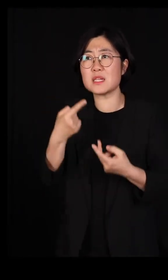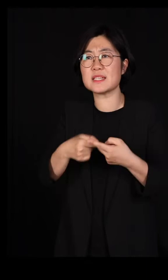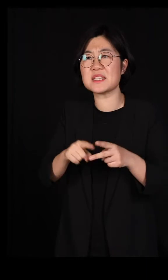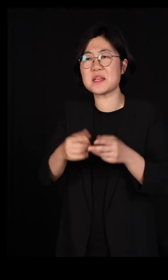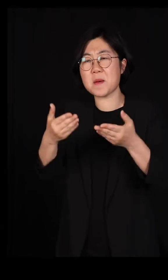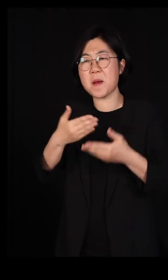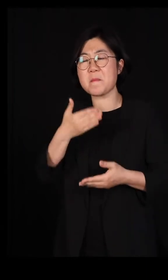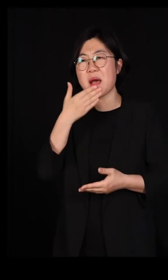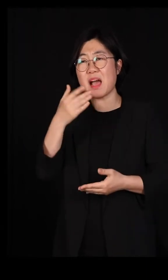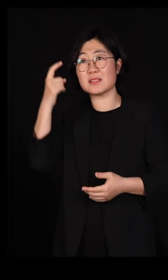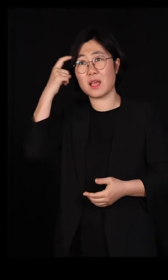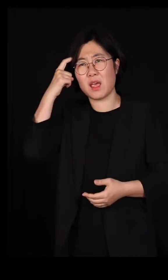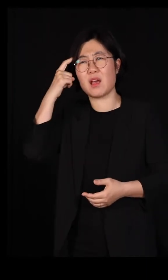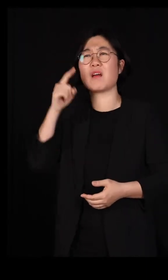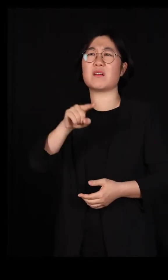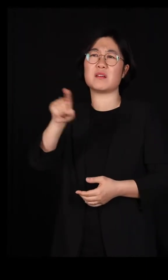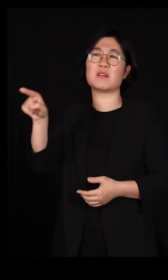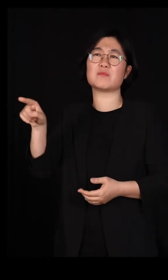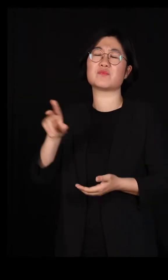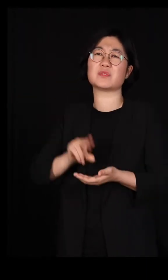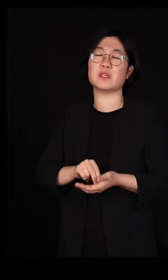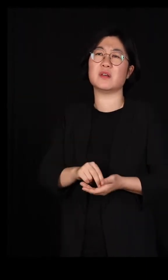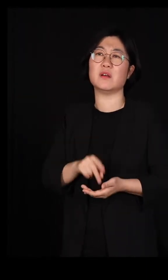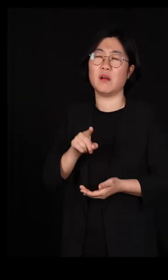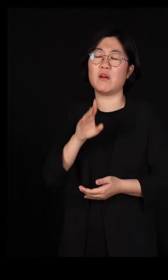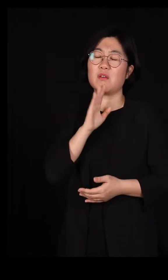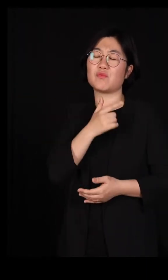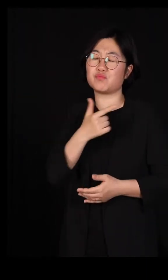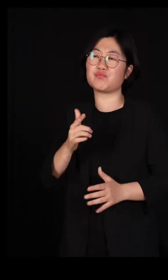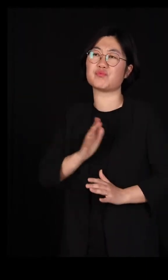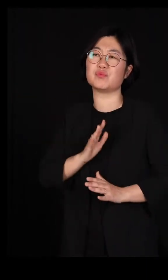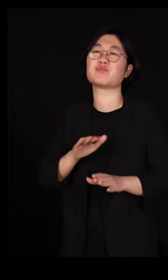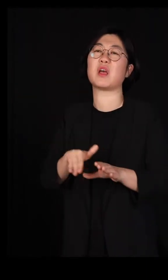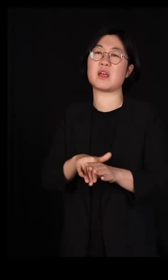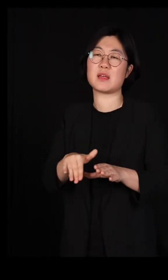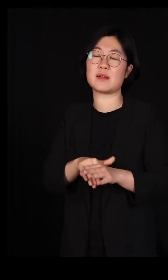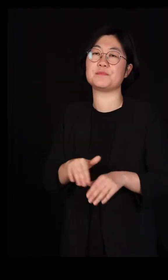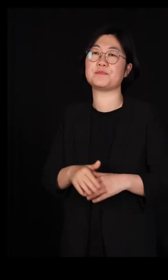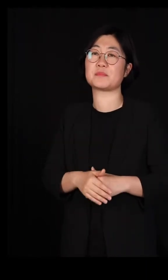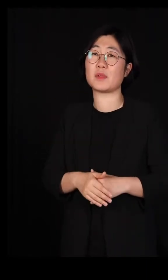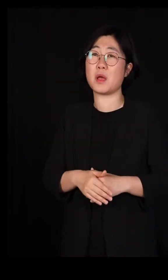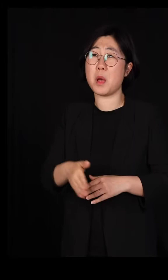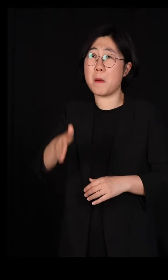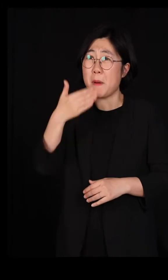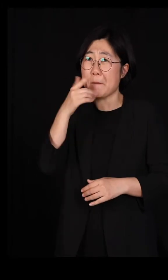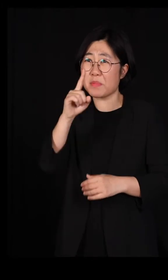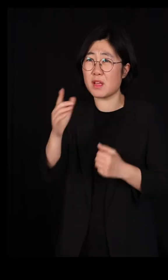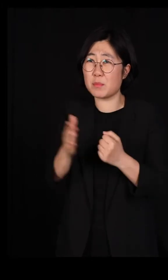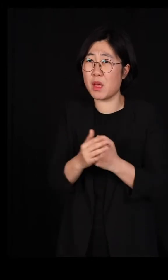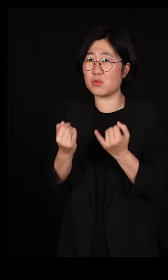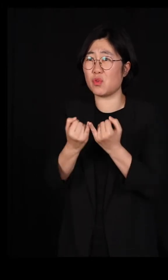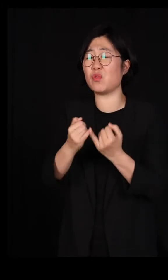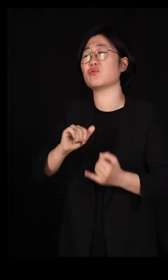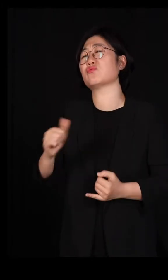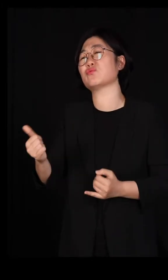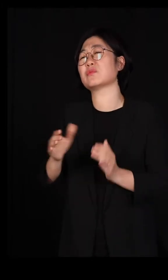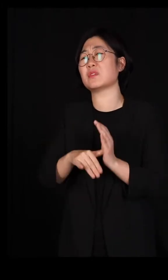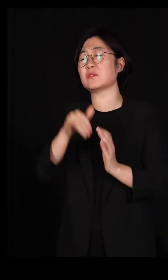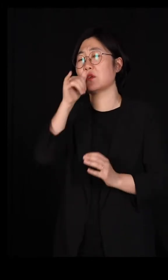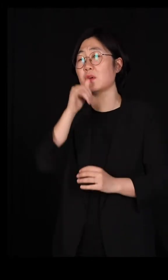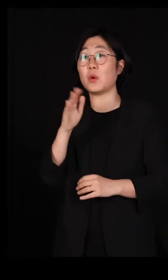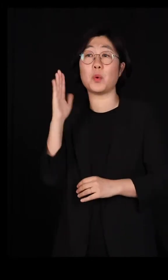있다고 생각하기 때문이죠. 바로 그게 굉장히 무서운 문화라는 거예요. 밥 때문에 여성들이 죽는 경우가